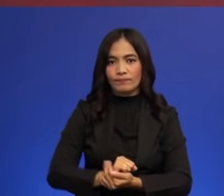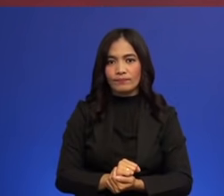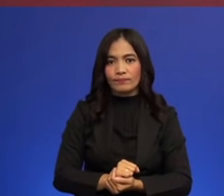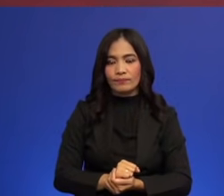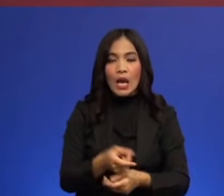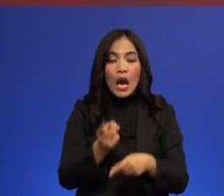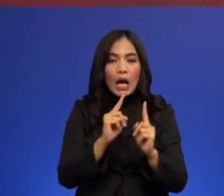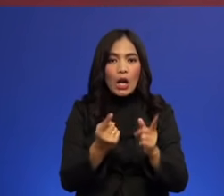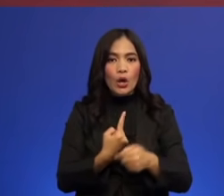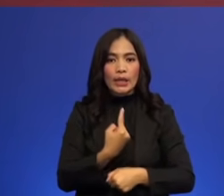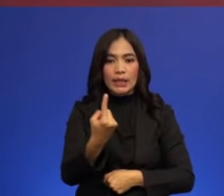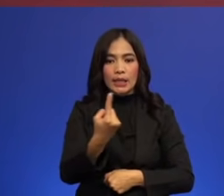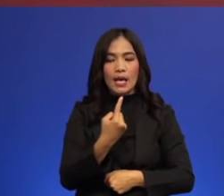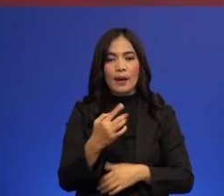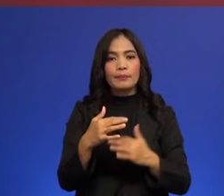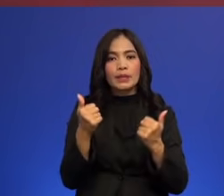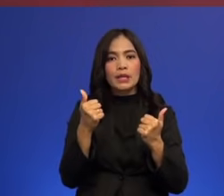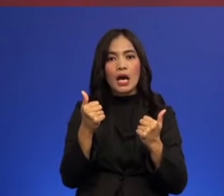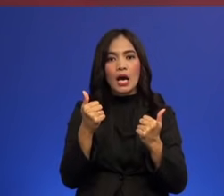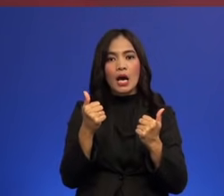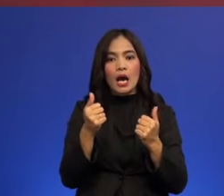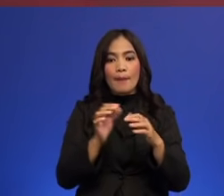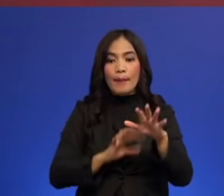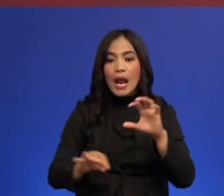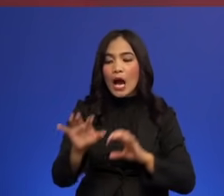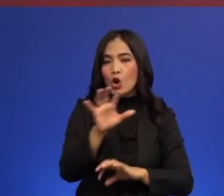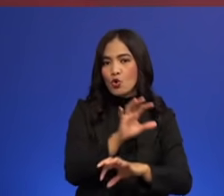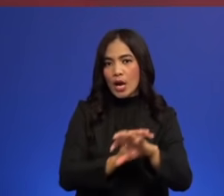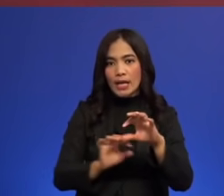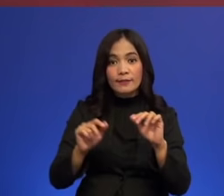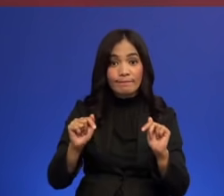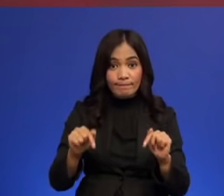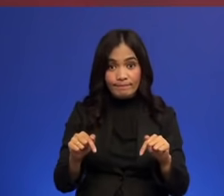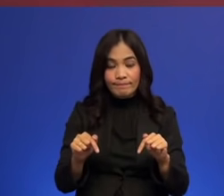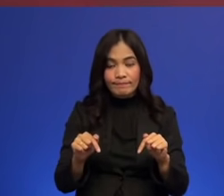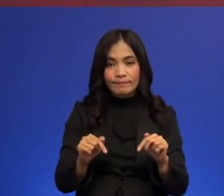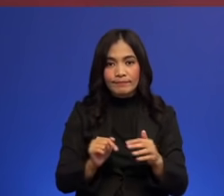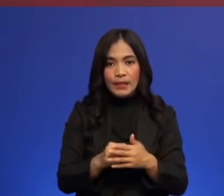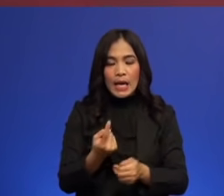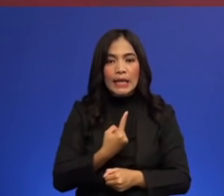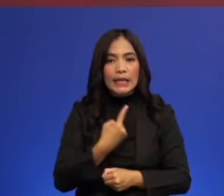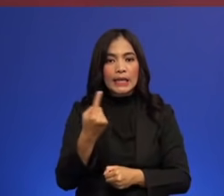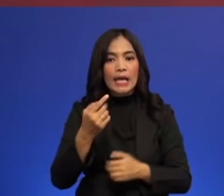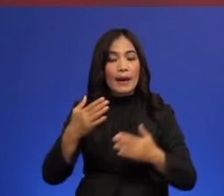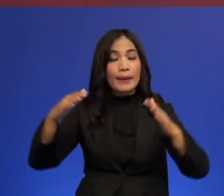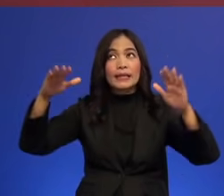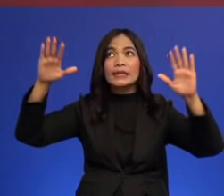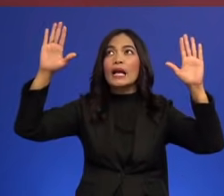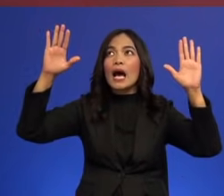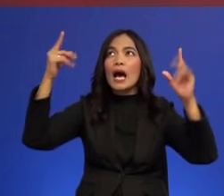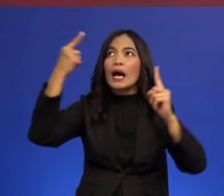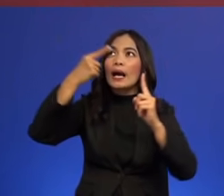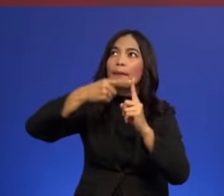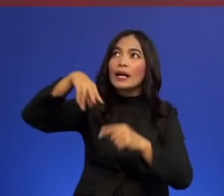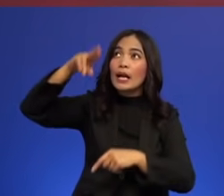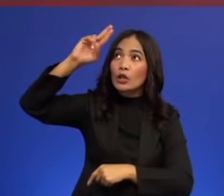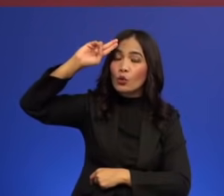Nah, kalau kita bisa melakukan hal ini, kita berserah kepada